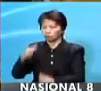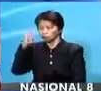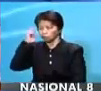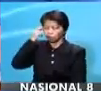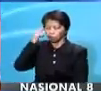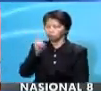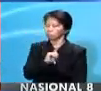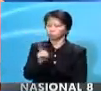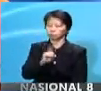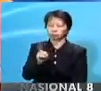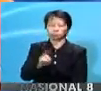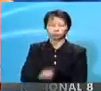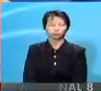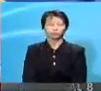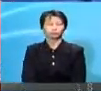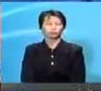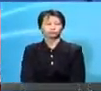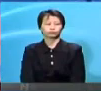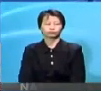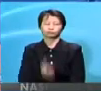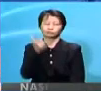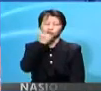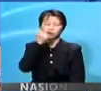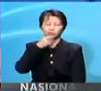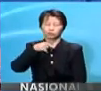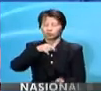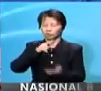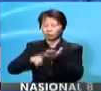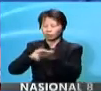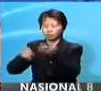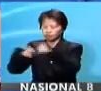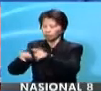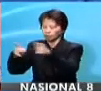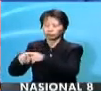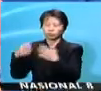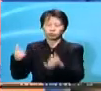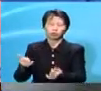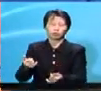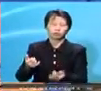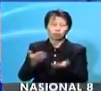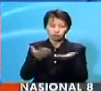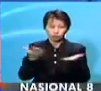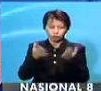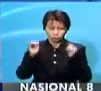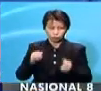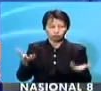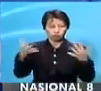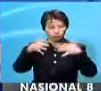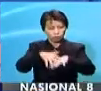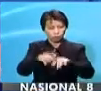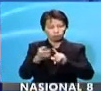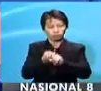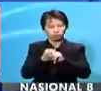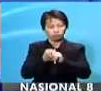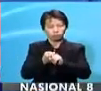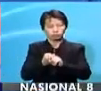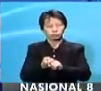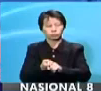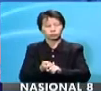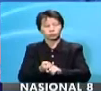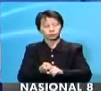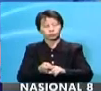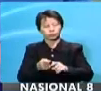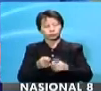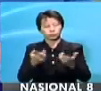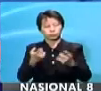bahagi. Dan kadang-kadang situasi-situasi isu-isu semasa ini, dari sinilah kita dapat mengumpul dan mengeluarkan idea-idea,